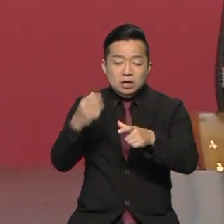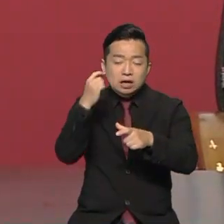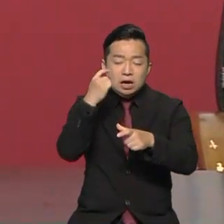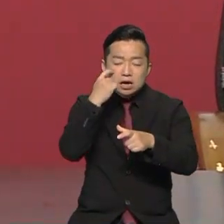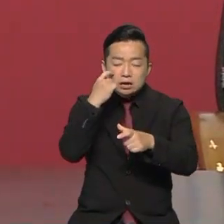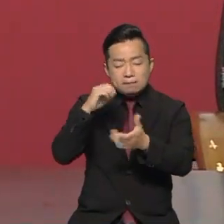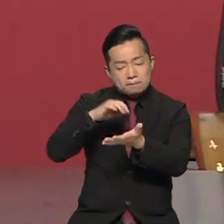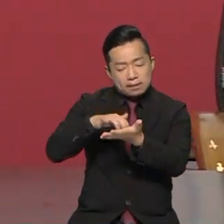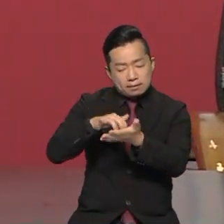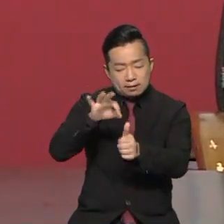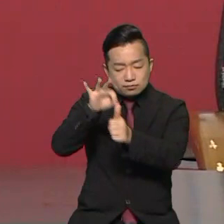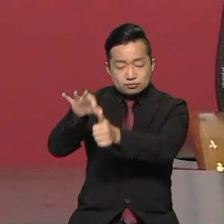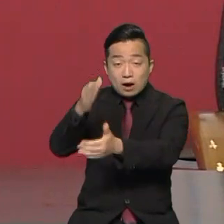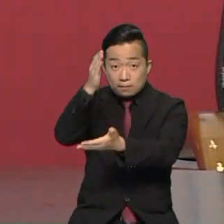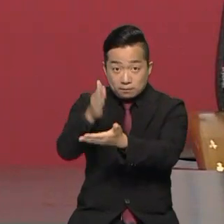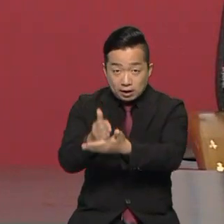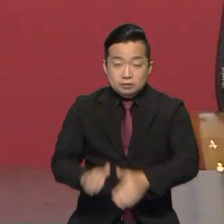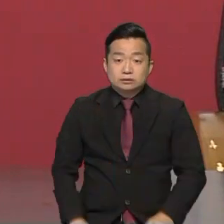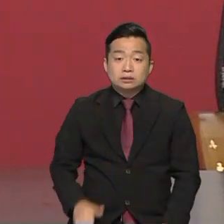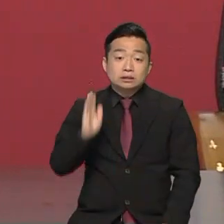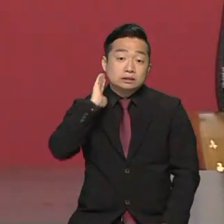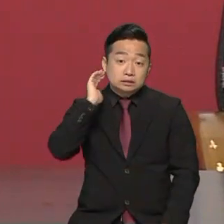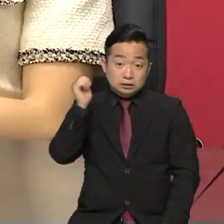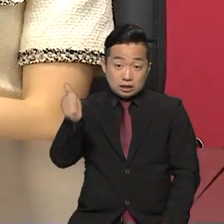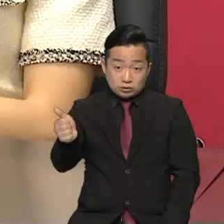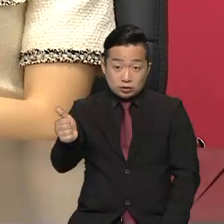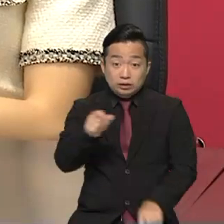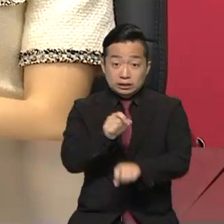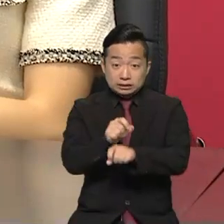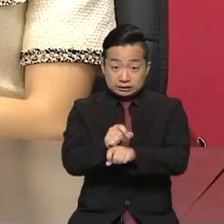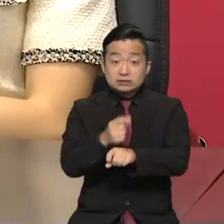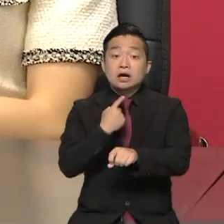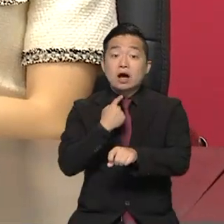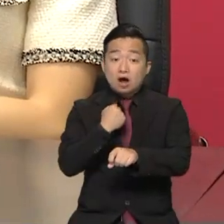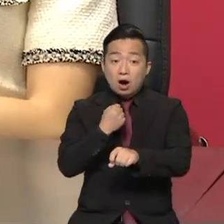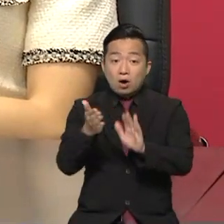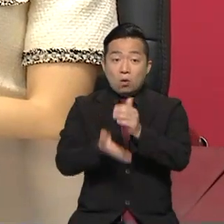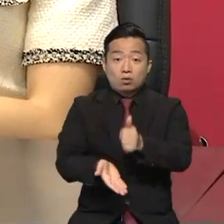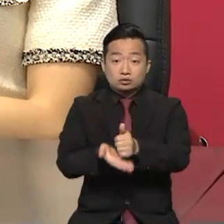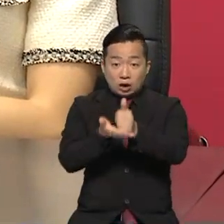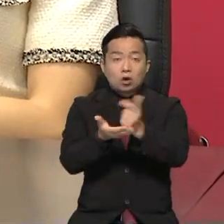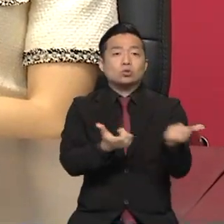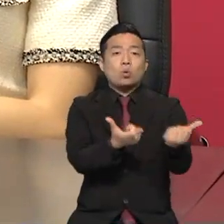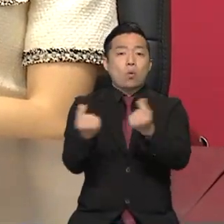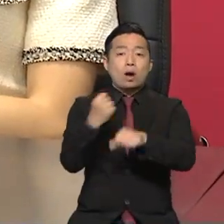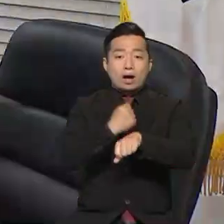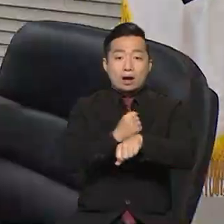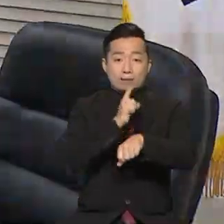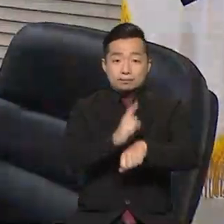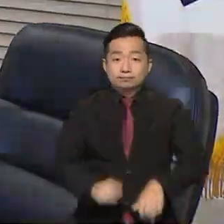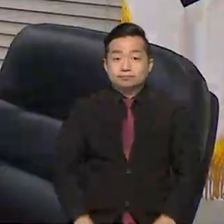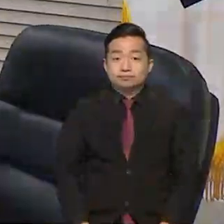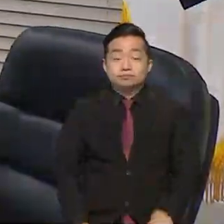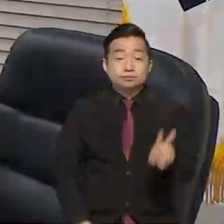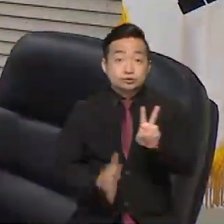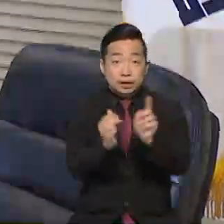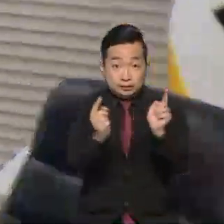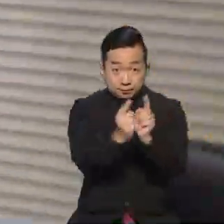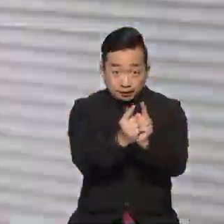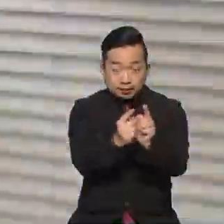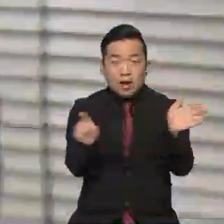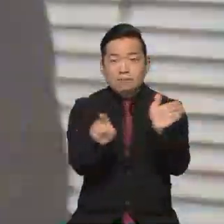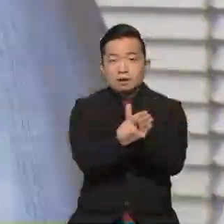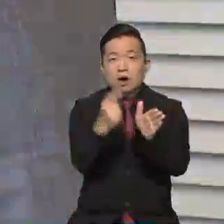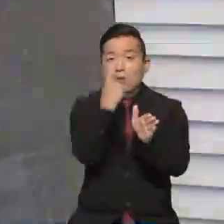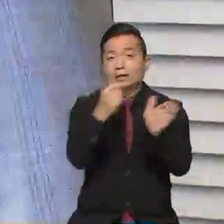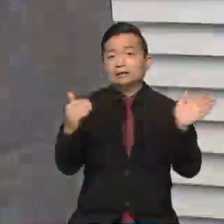배제하고 대통령실 출신 인사도 예외 없이 상향식 공천을 하자는 내용입니다. 두 사람의 만남이 신뢰를